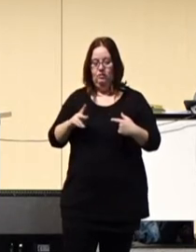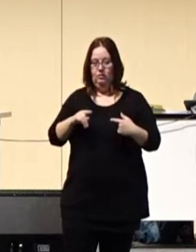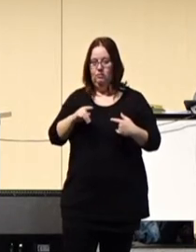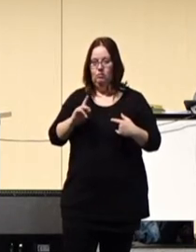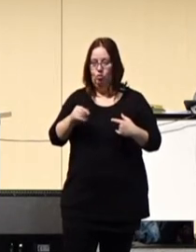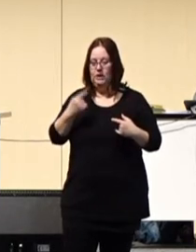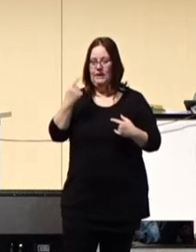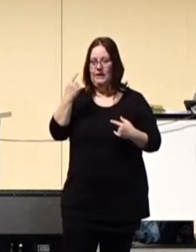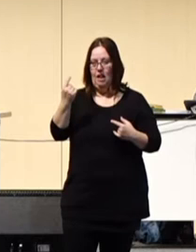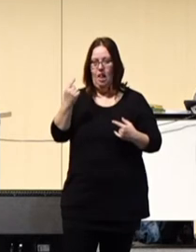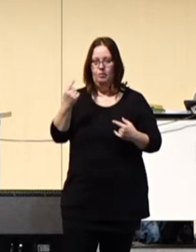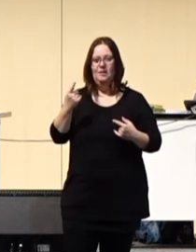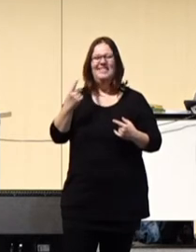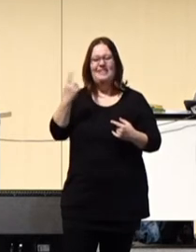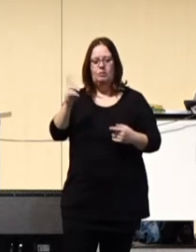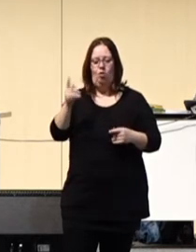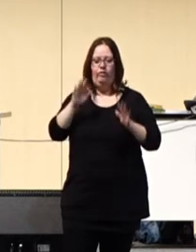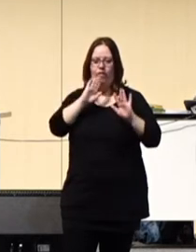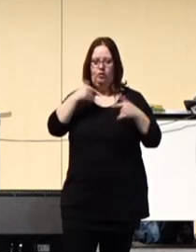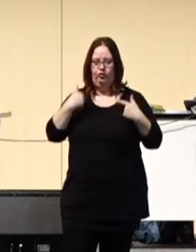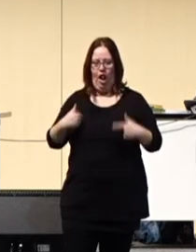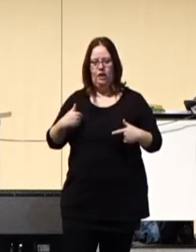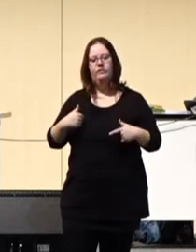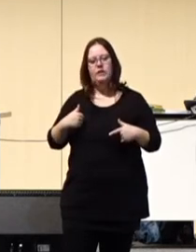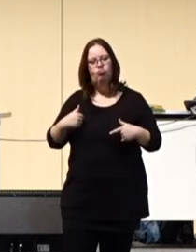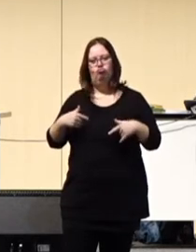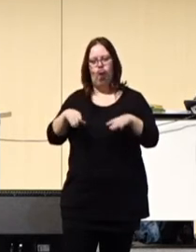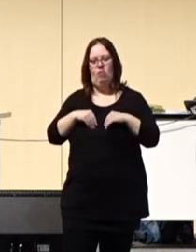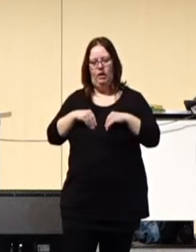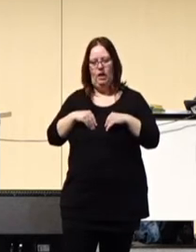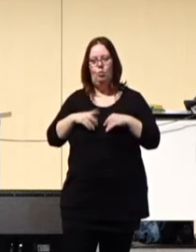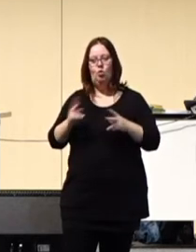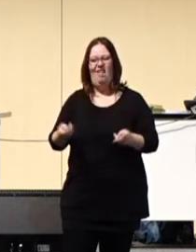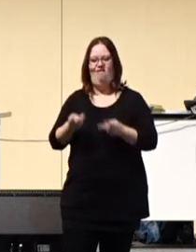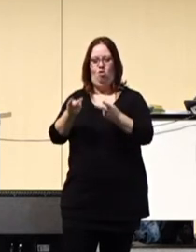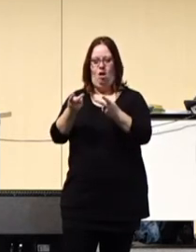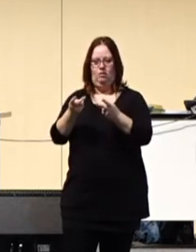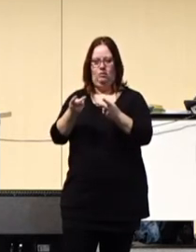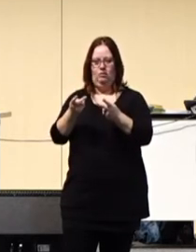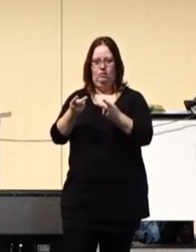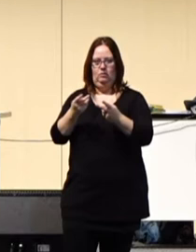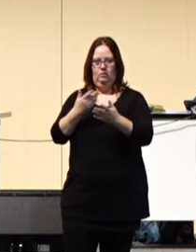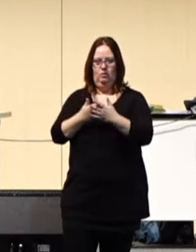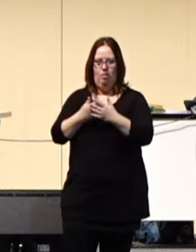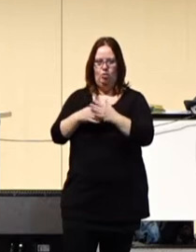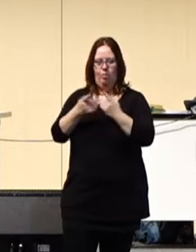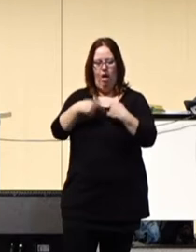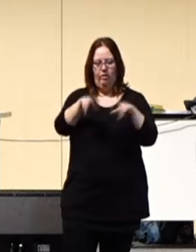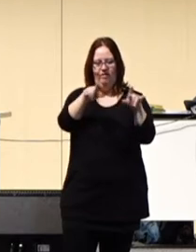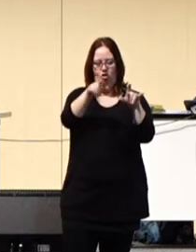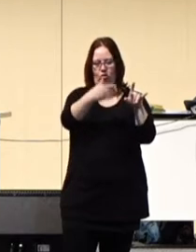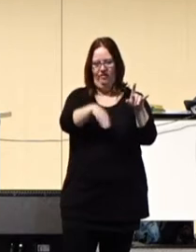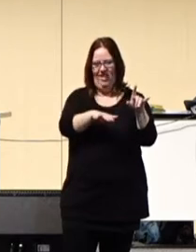darstellt, dass er ein Fehlverhalten der Teilnehmer bewusst billigt oder insbesondere fördert, wie es bei vorherigen Veranstaltungen